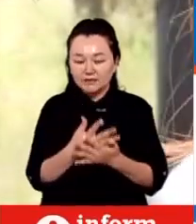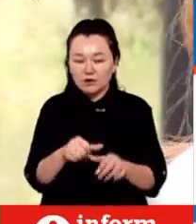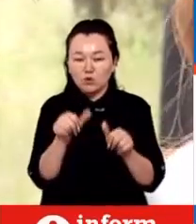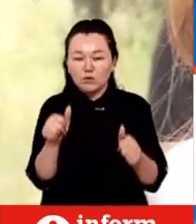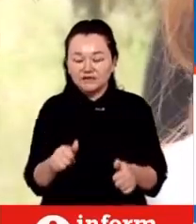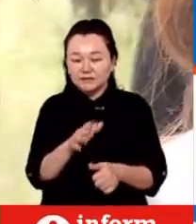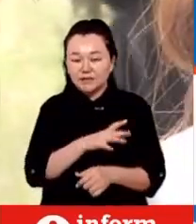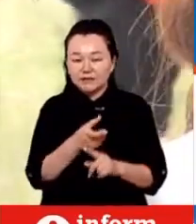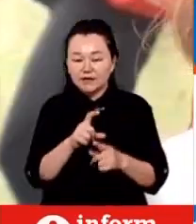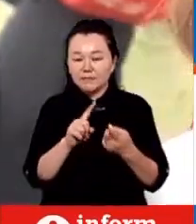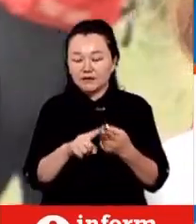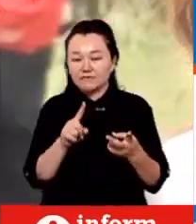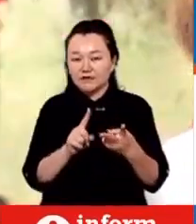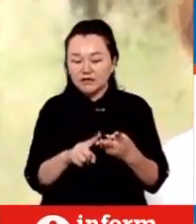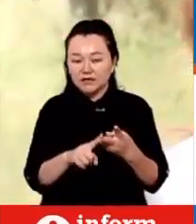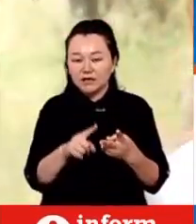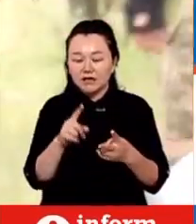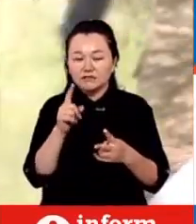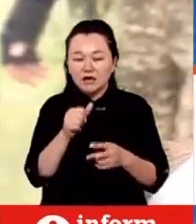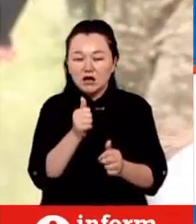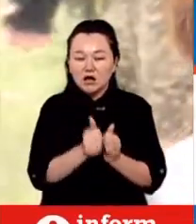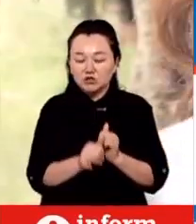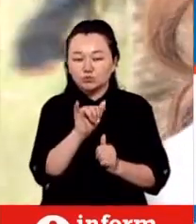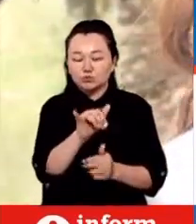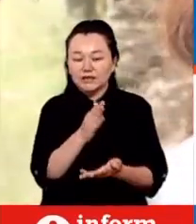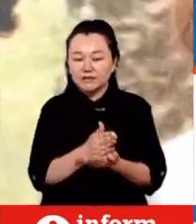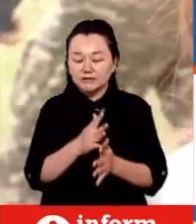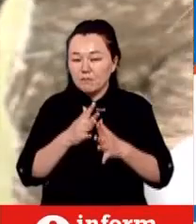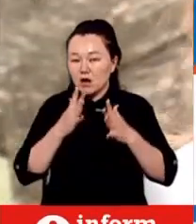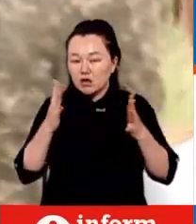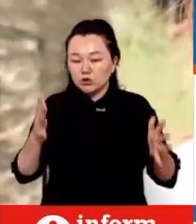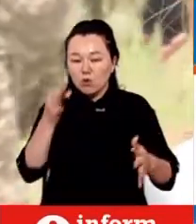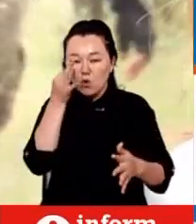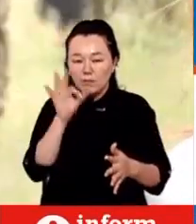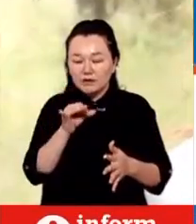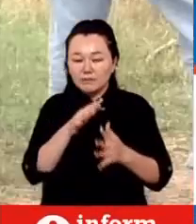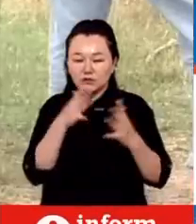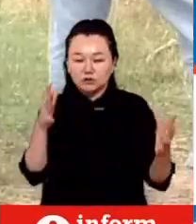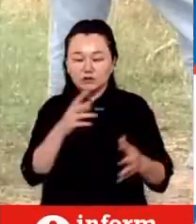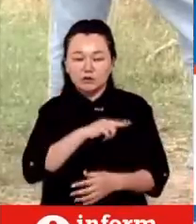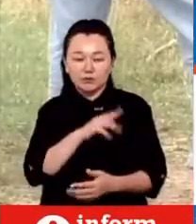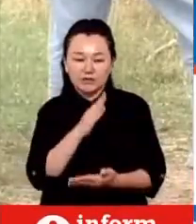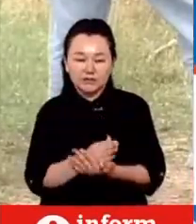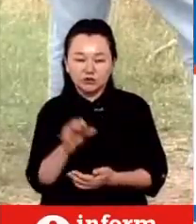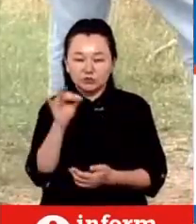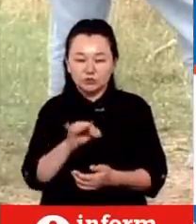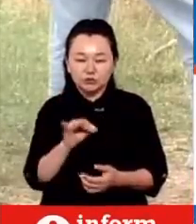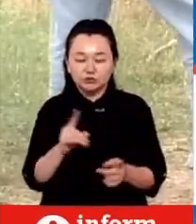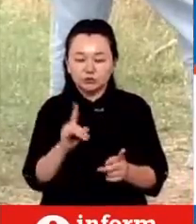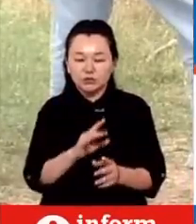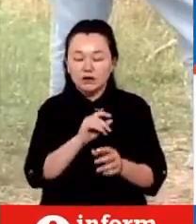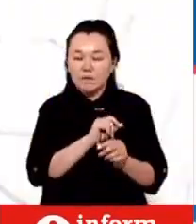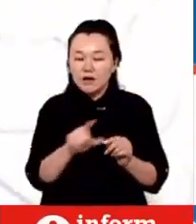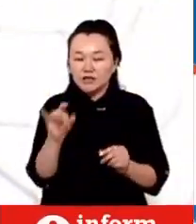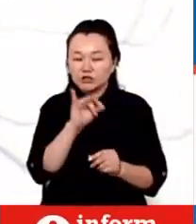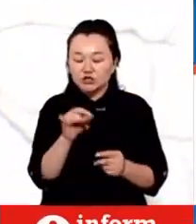Это первый во-вторых за плечами у каждого из них стоит огромная огромный опыт и огромная работа история якобы произошедшая